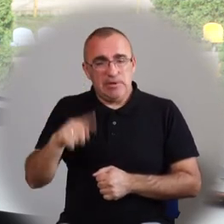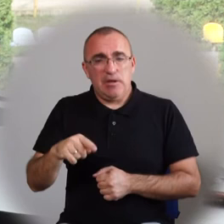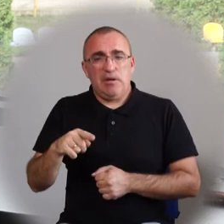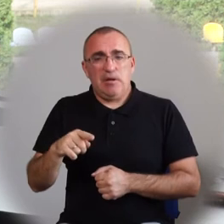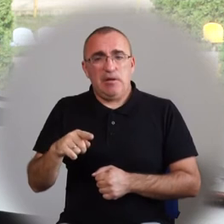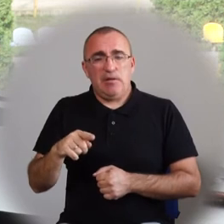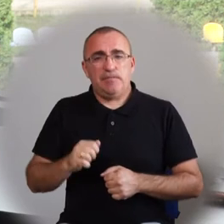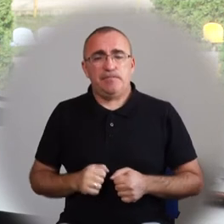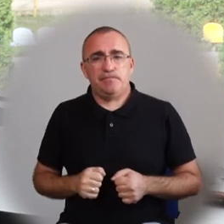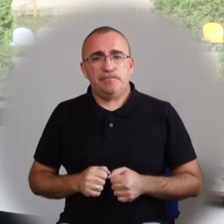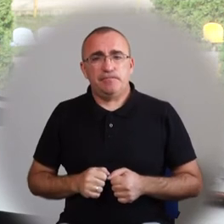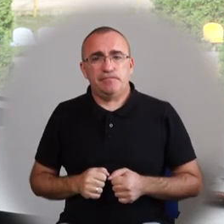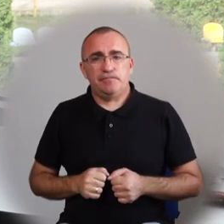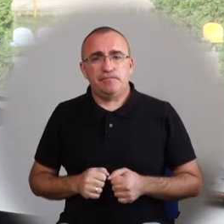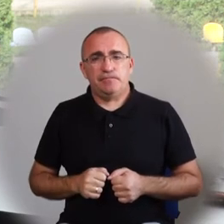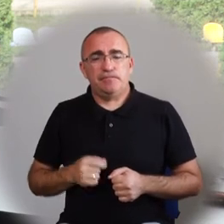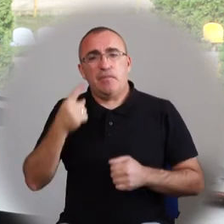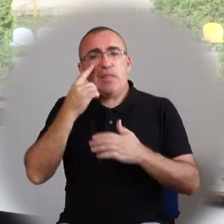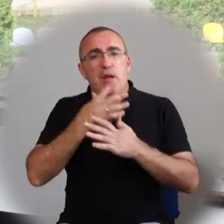наприклад, ми знаємо, що от,